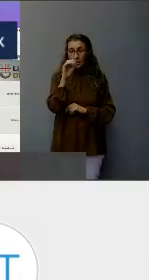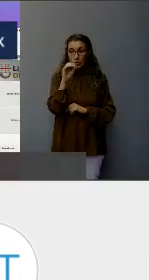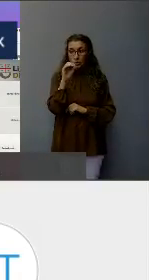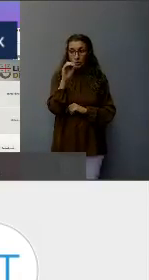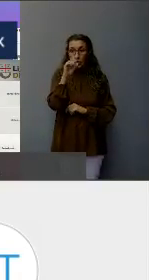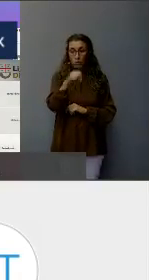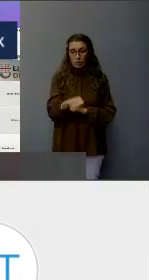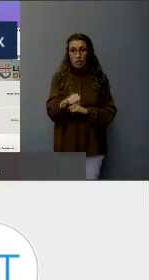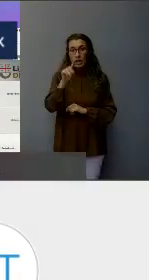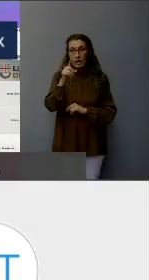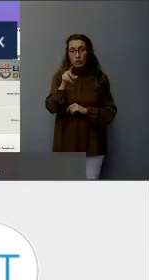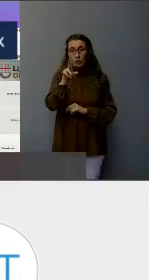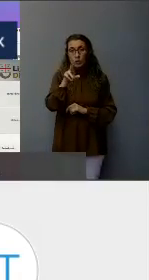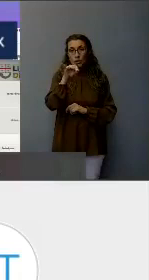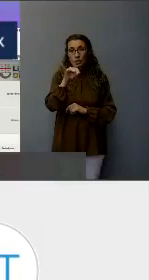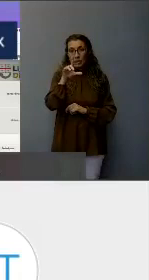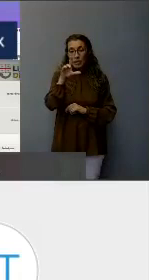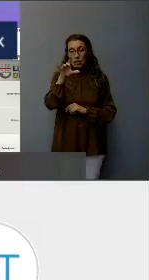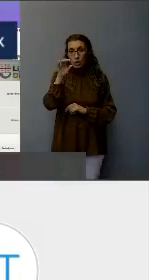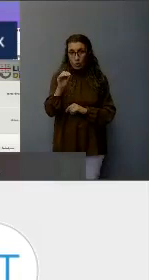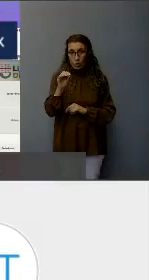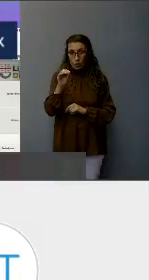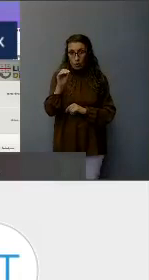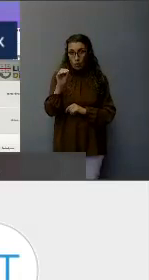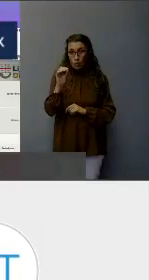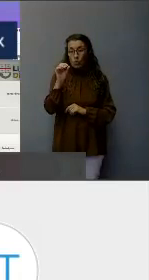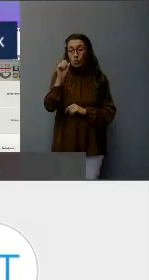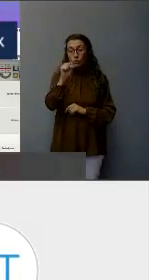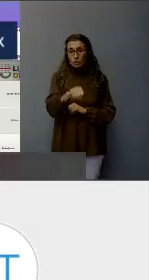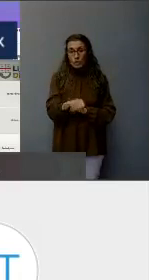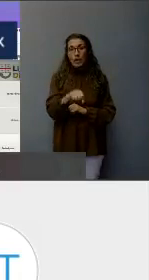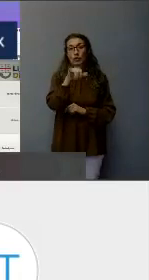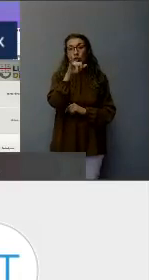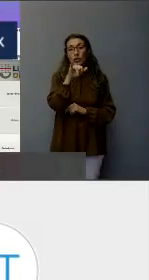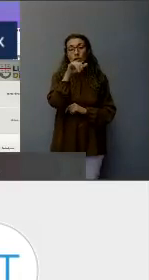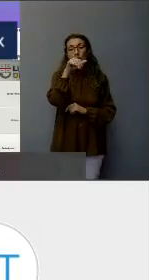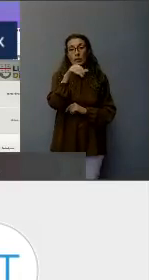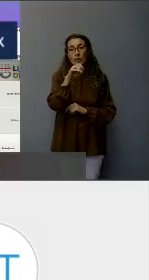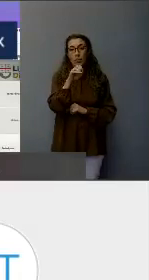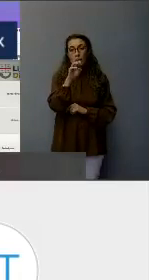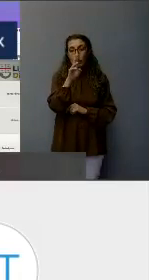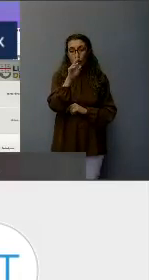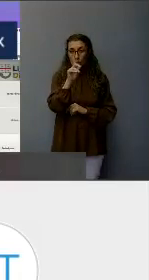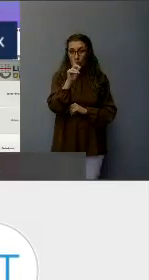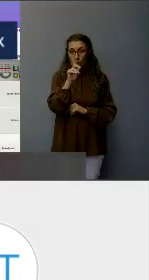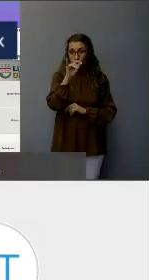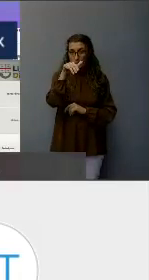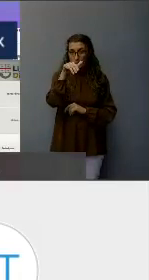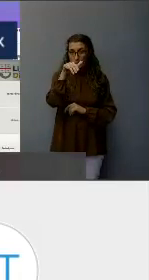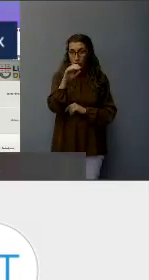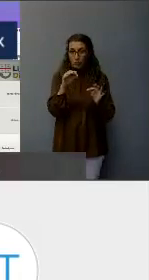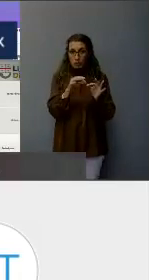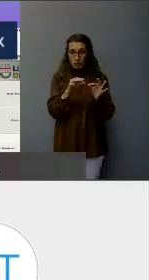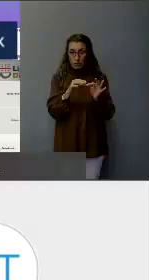taglio consigliere grillo contrario consigliere immordino